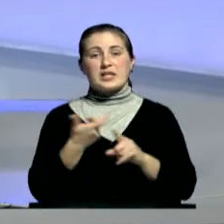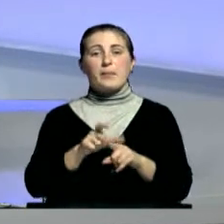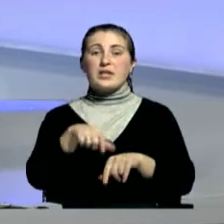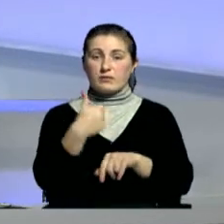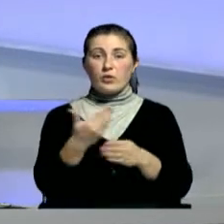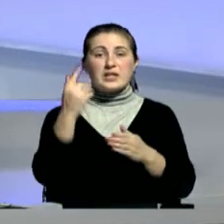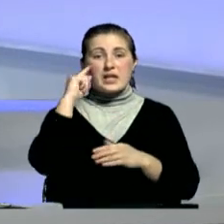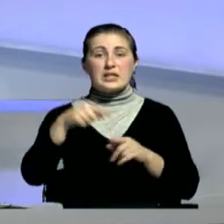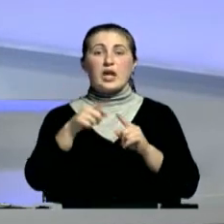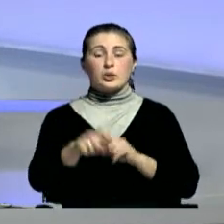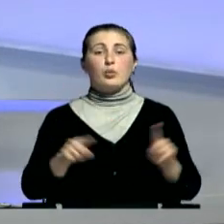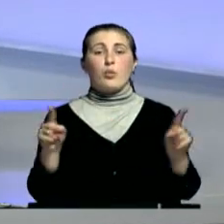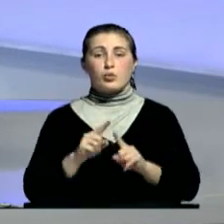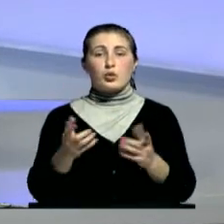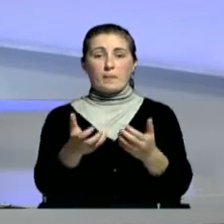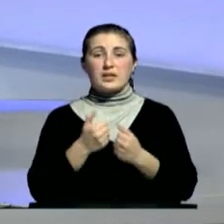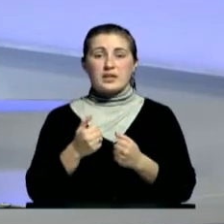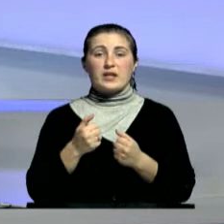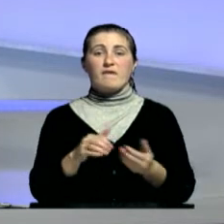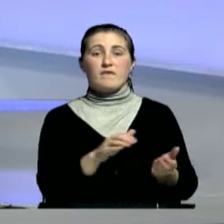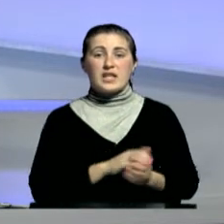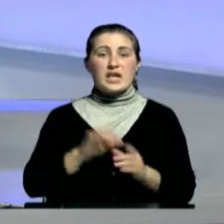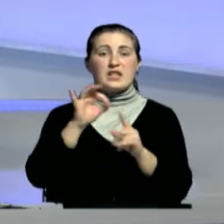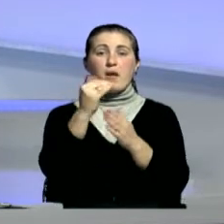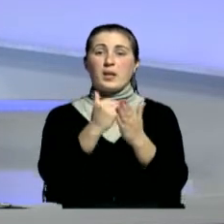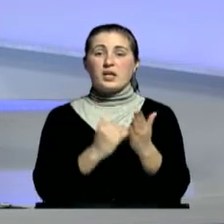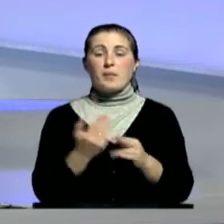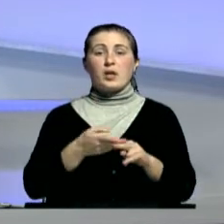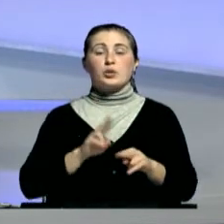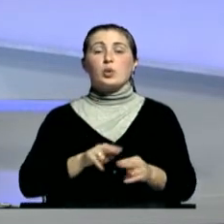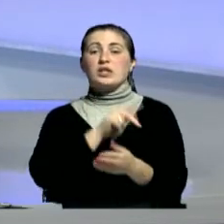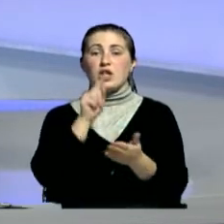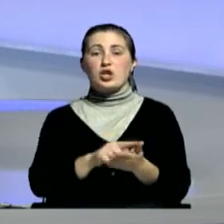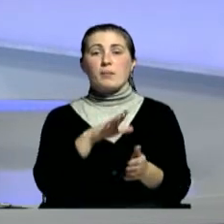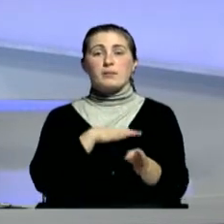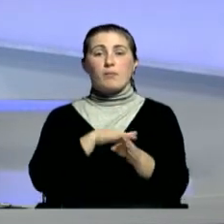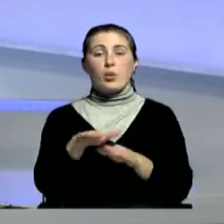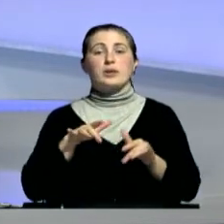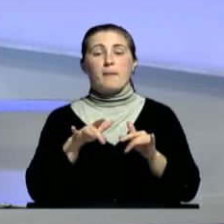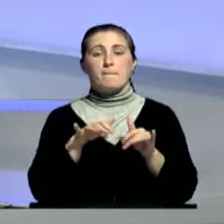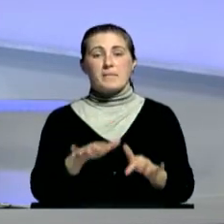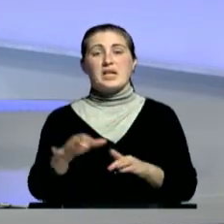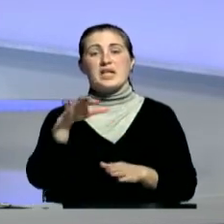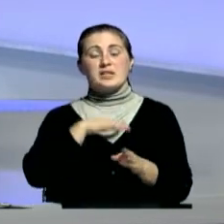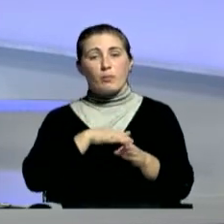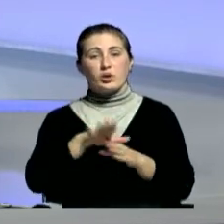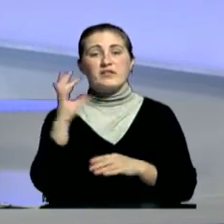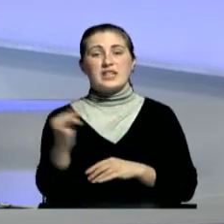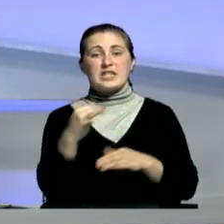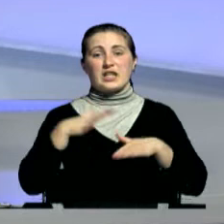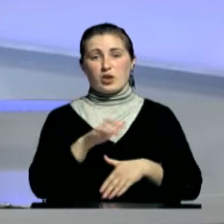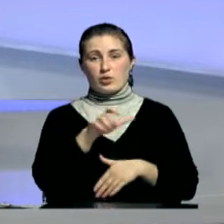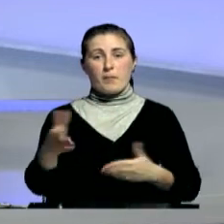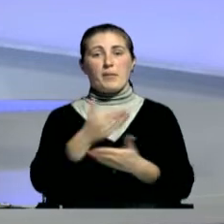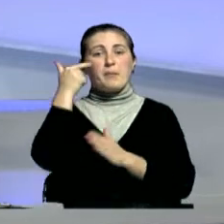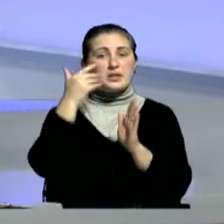вы знаете о том, что принята федеральная целевая программа, которая должна быть в полной мере исполнена в интересах крымчан. Мы